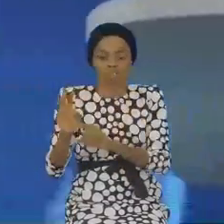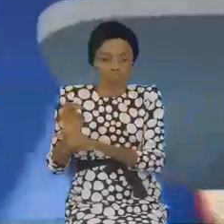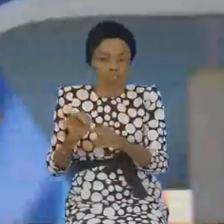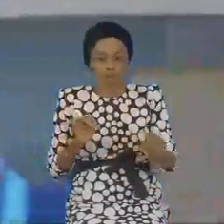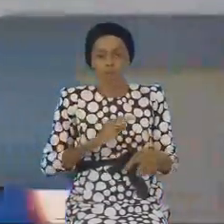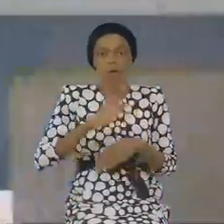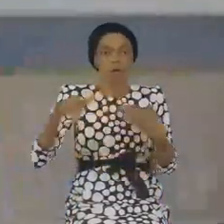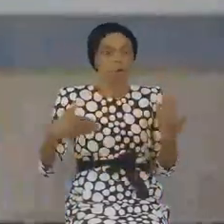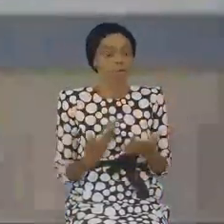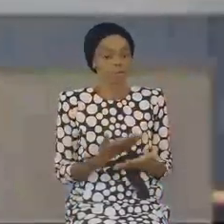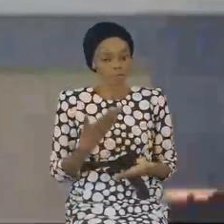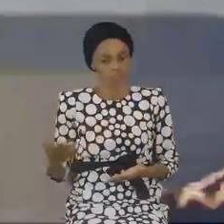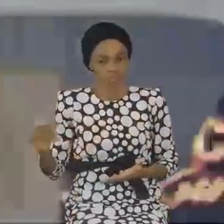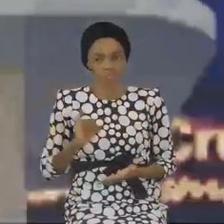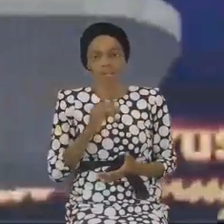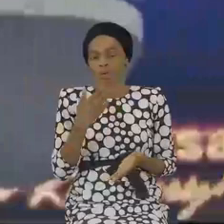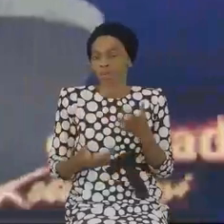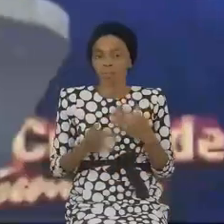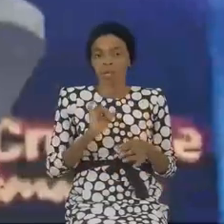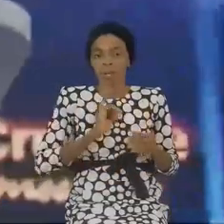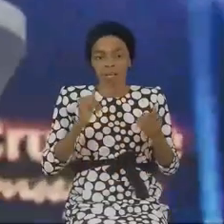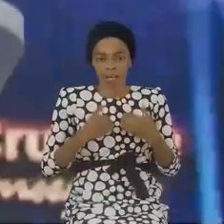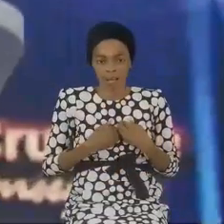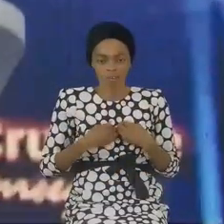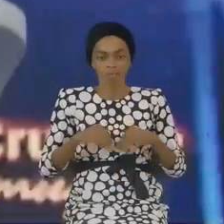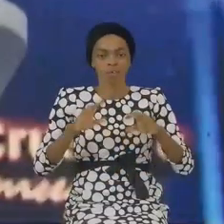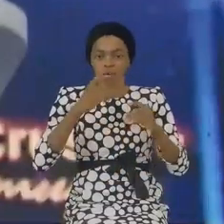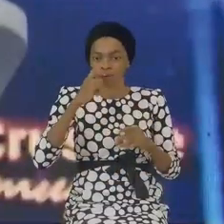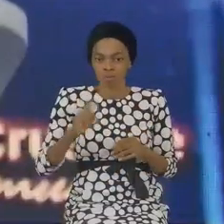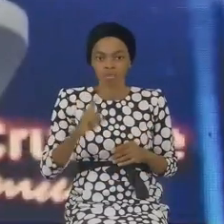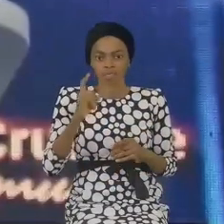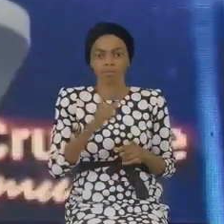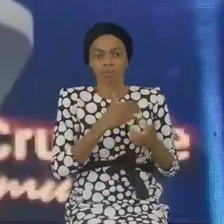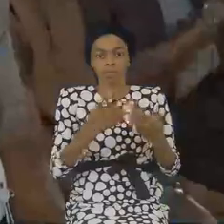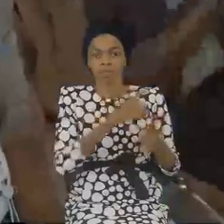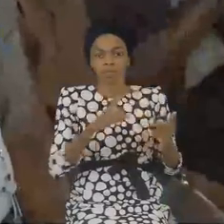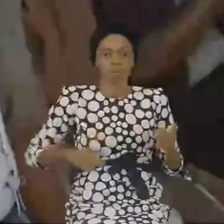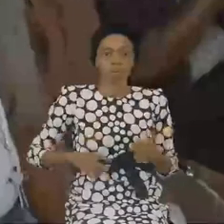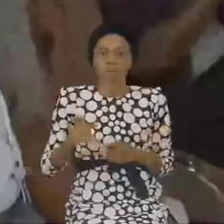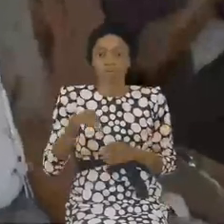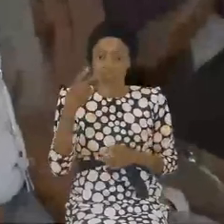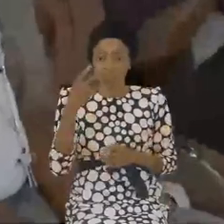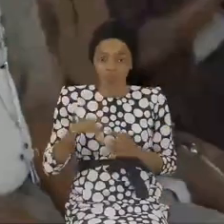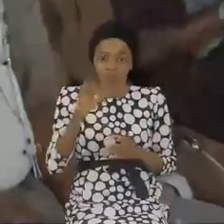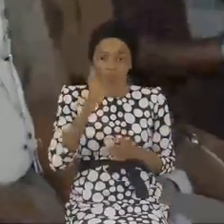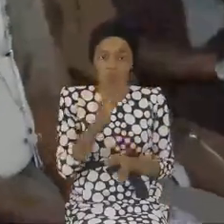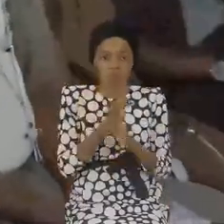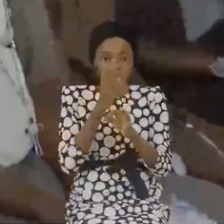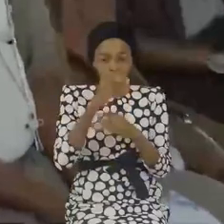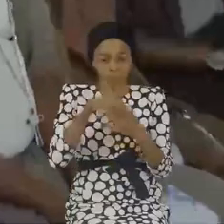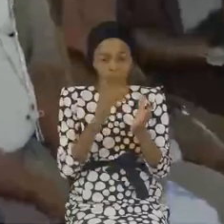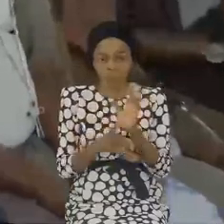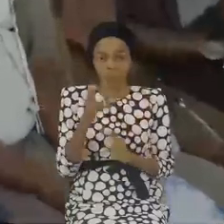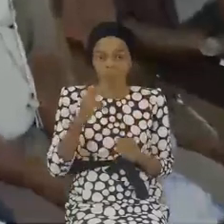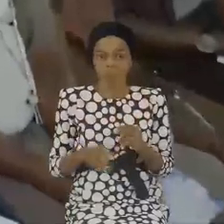prescrit. Puisse le Seigneur te trouver fidèle au nom de Jésus. Alors, et si tu te